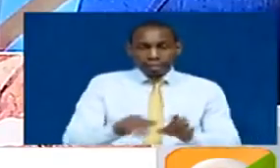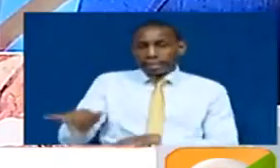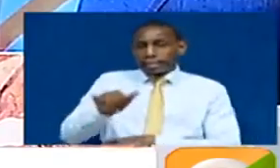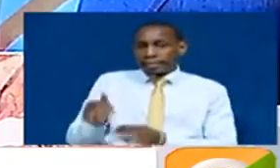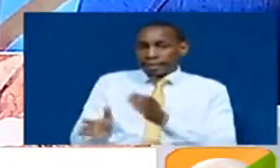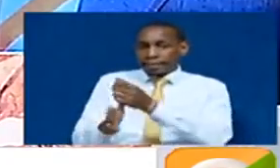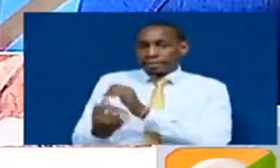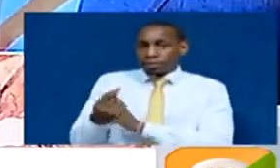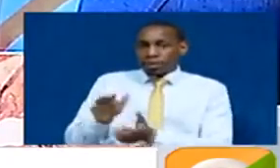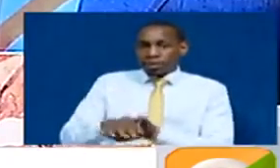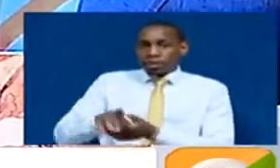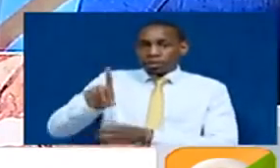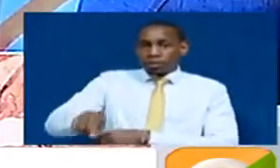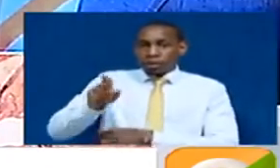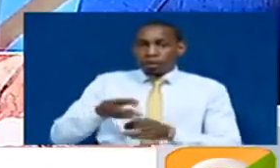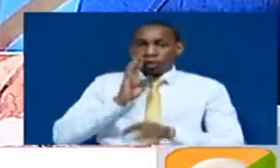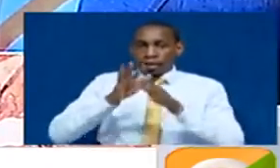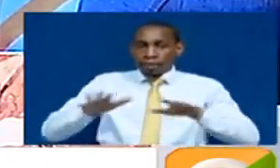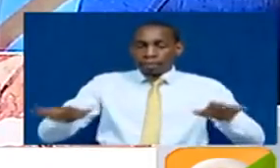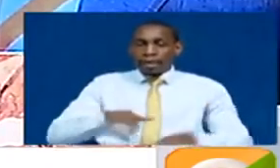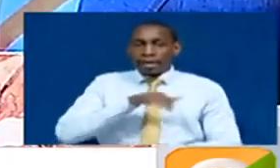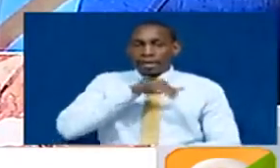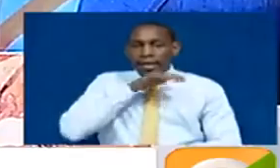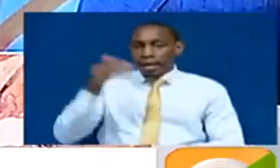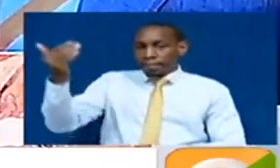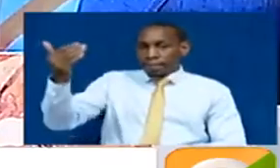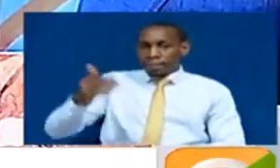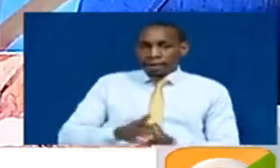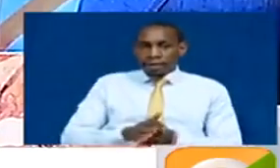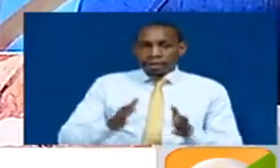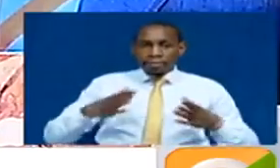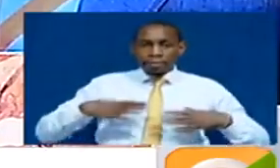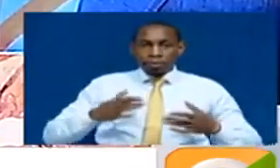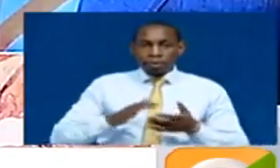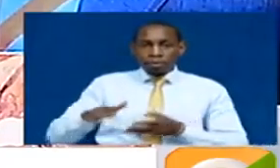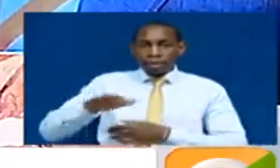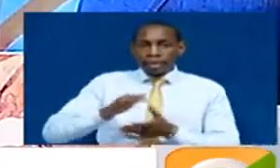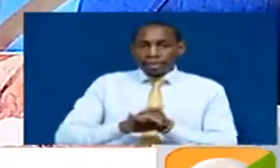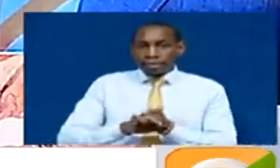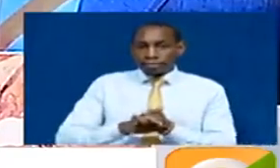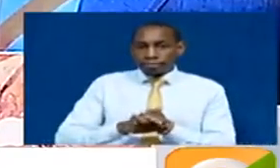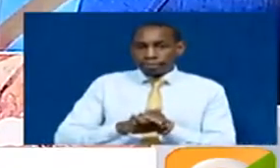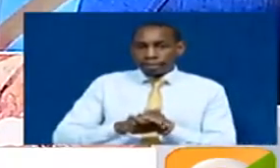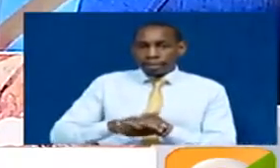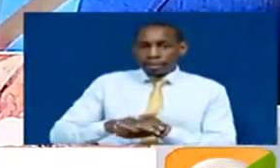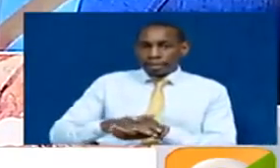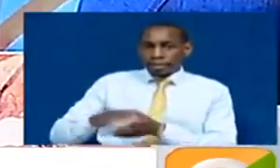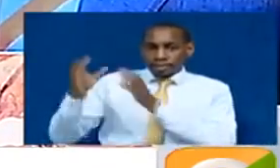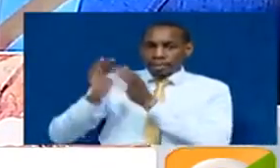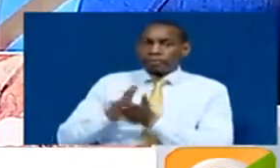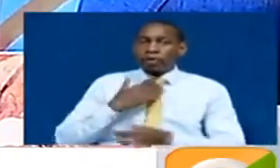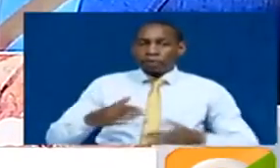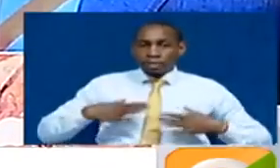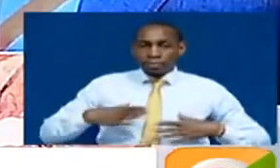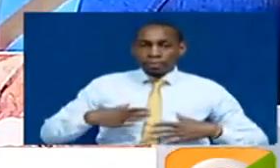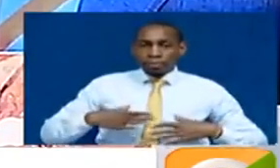na samaki mmoja kuondoka baharini. Odinga akihutubia hadhara katika eneo bunge la Magarini atokako Kingi amewataka wafuasi wa